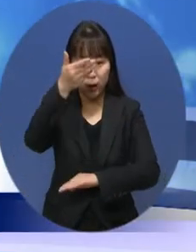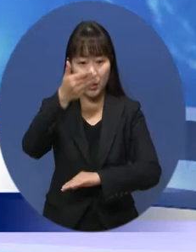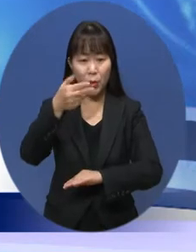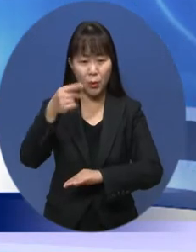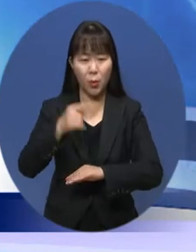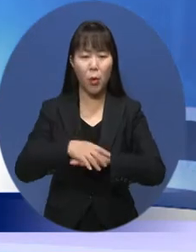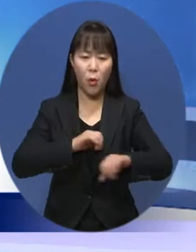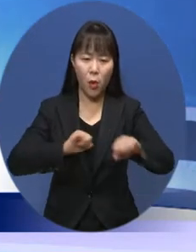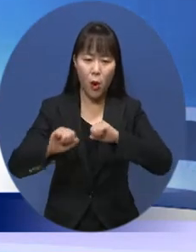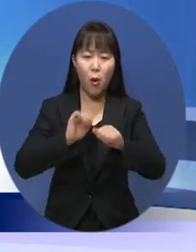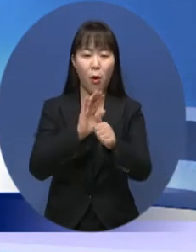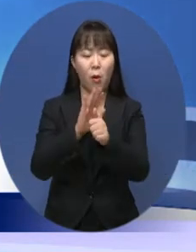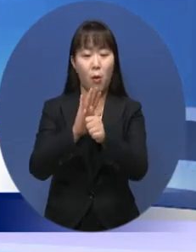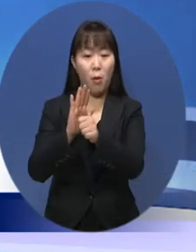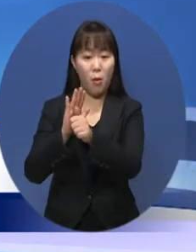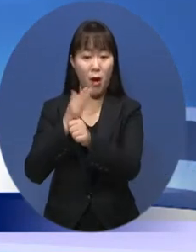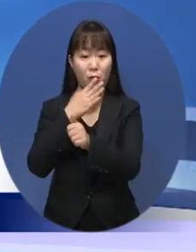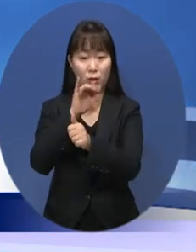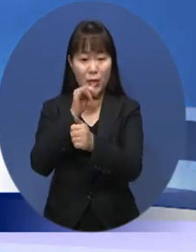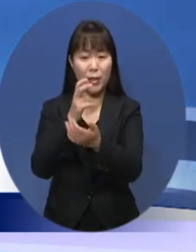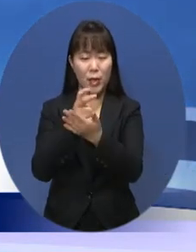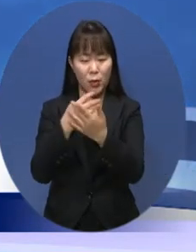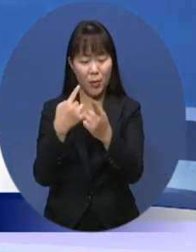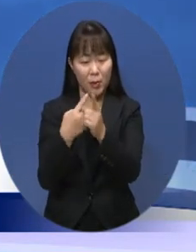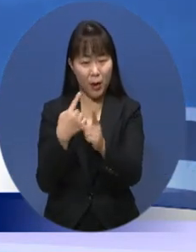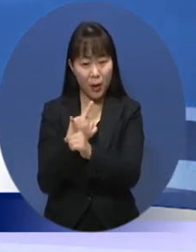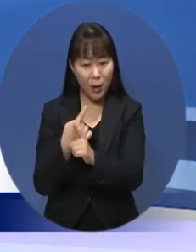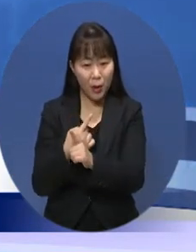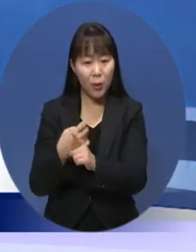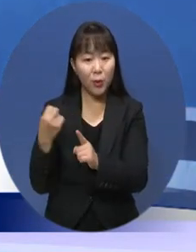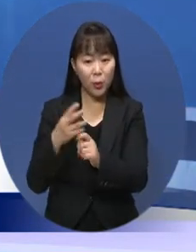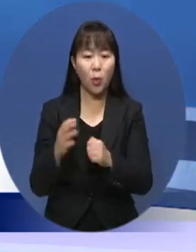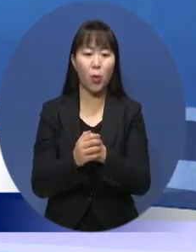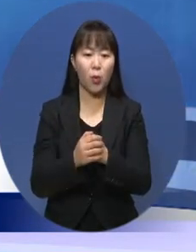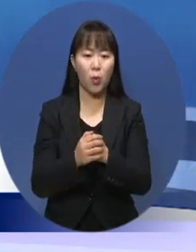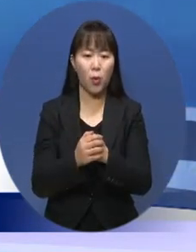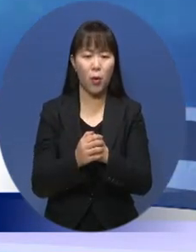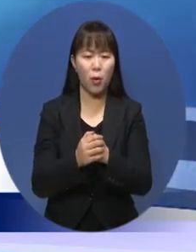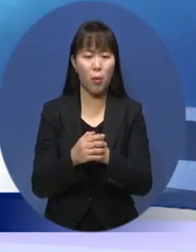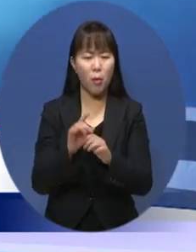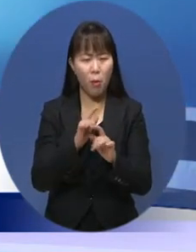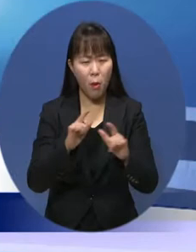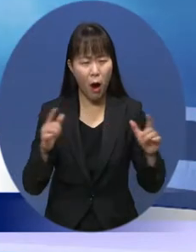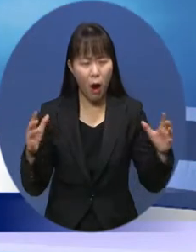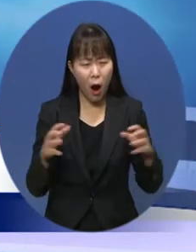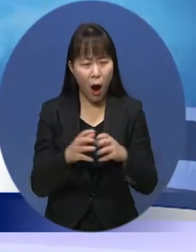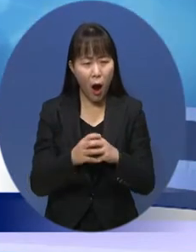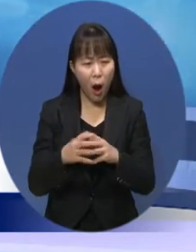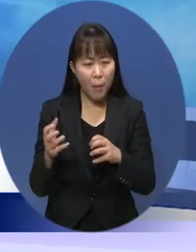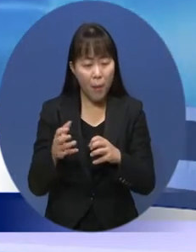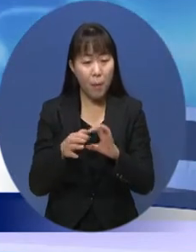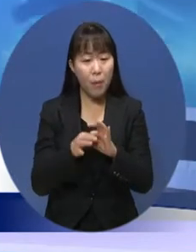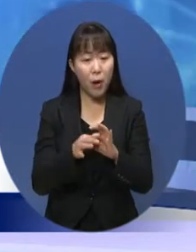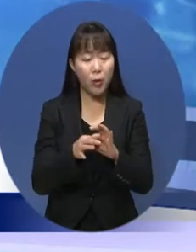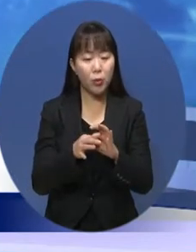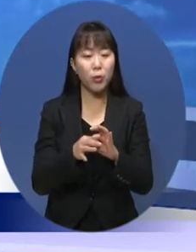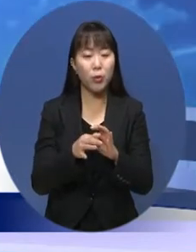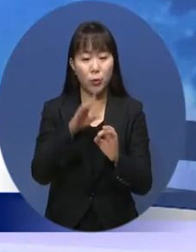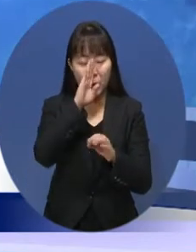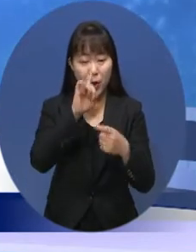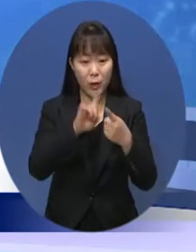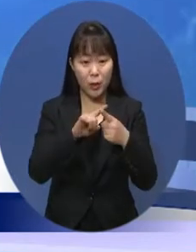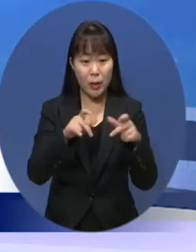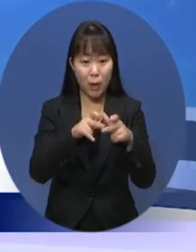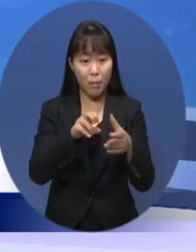활동 지원을 받을 수 있도록 제도가 개선되고 복합부위통증증후군 도 장애인 등록을 할 수 있도록 기준을